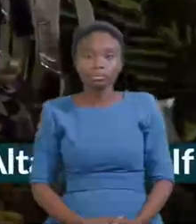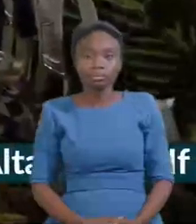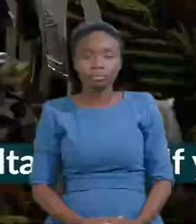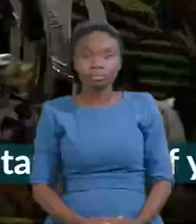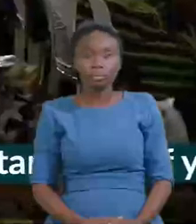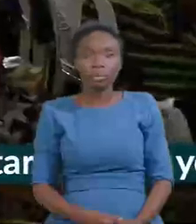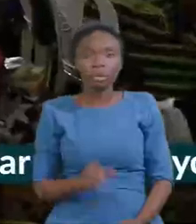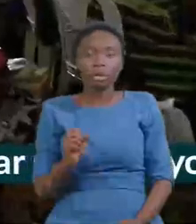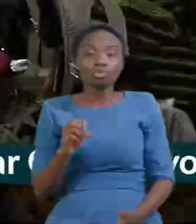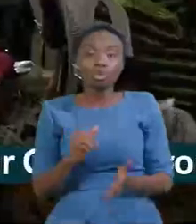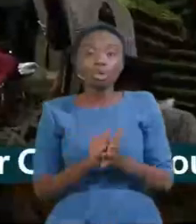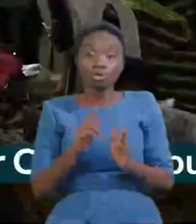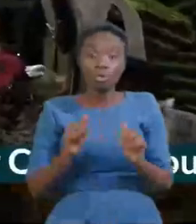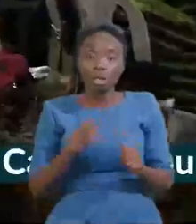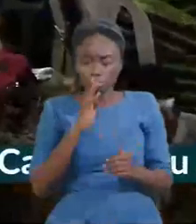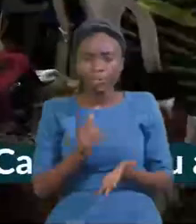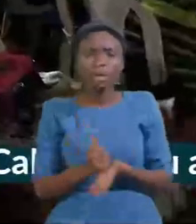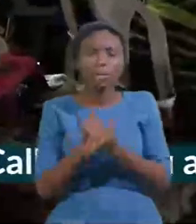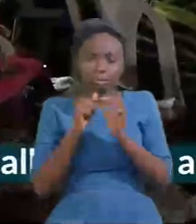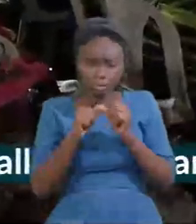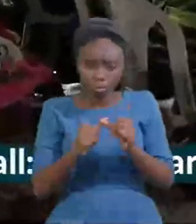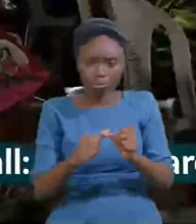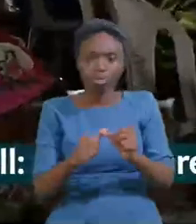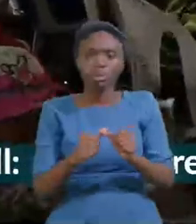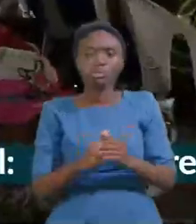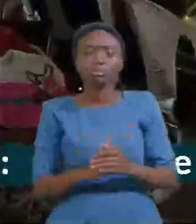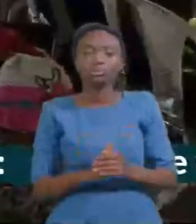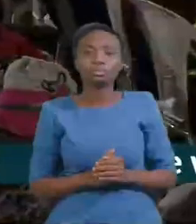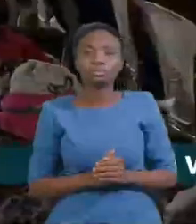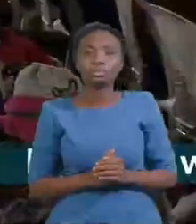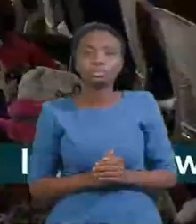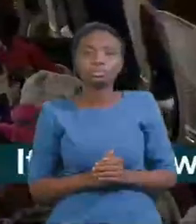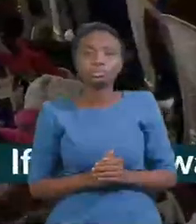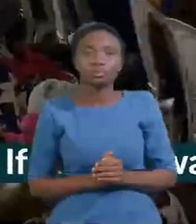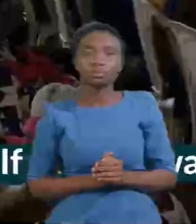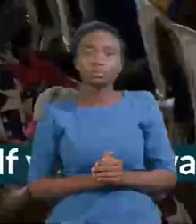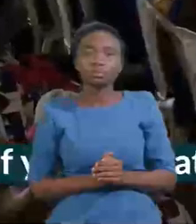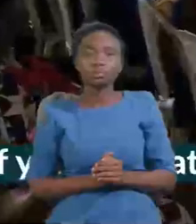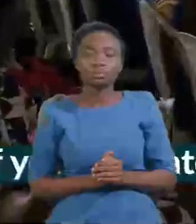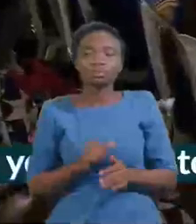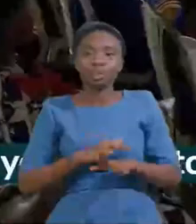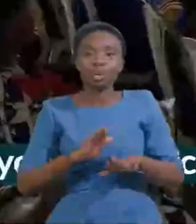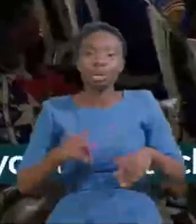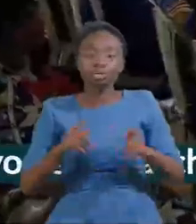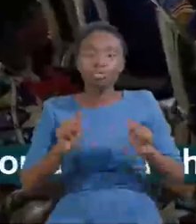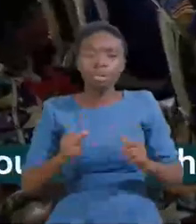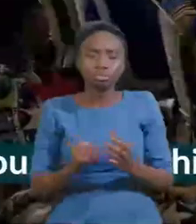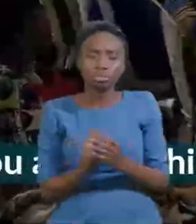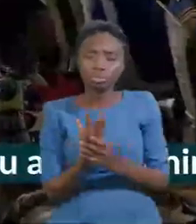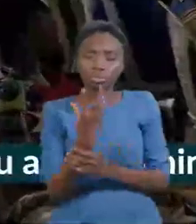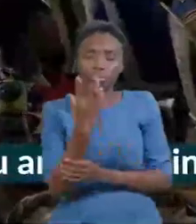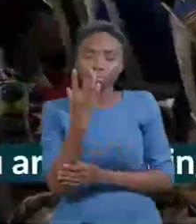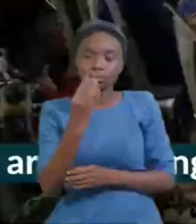So that you can be helped continually. Pour qu'on continue de vous aider. So on how you can grow. Sur comment vous